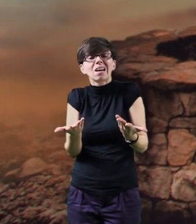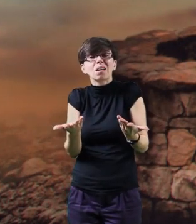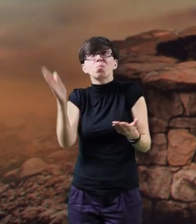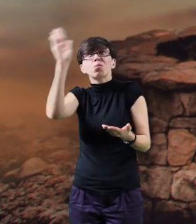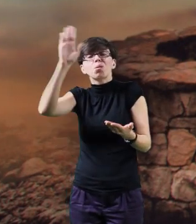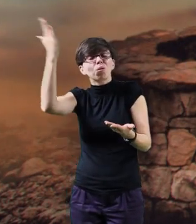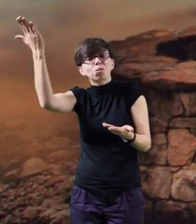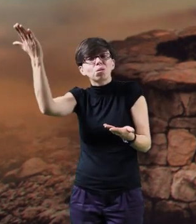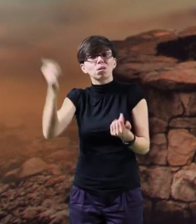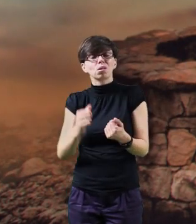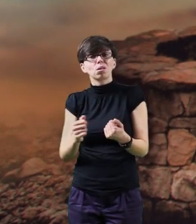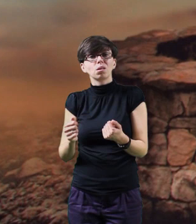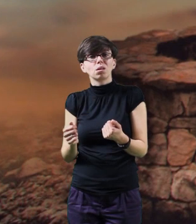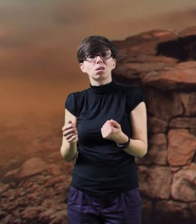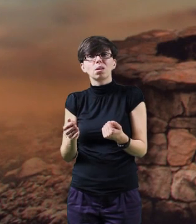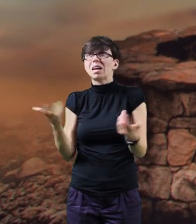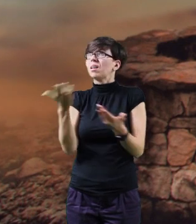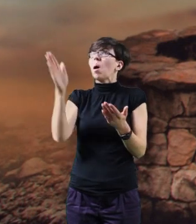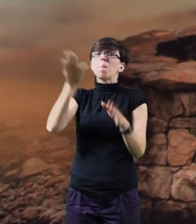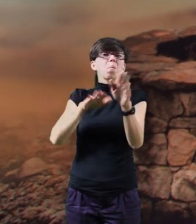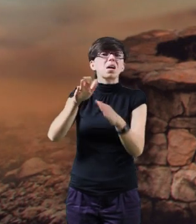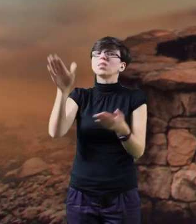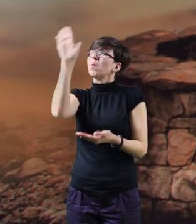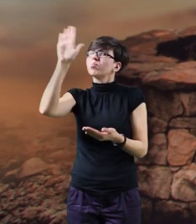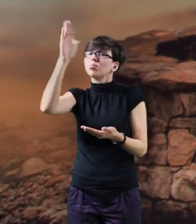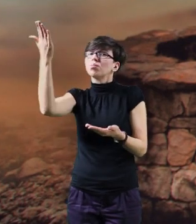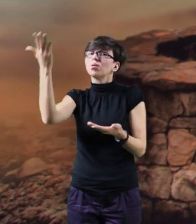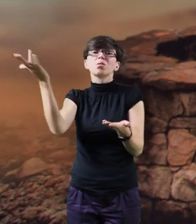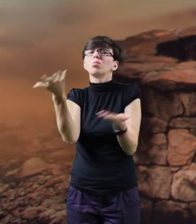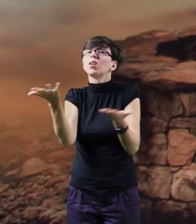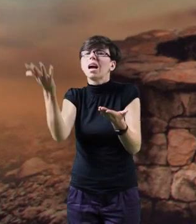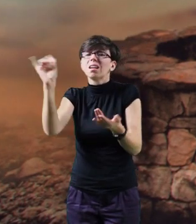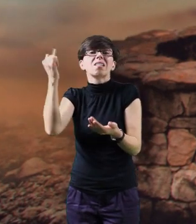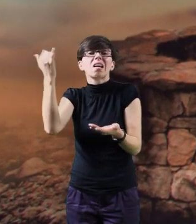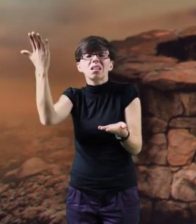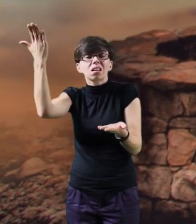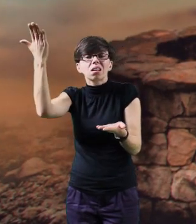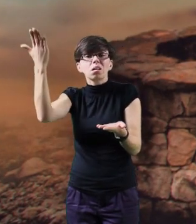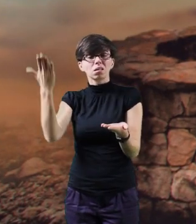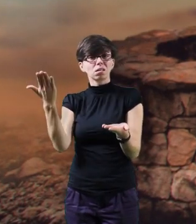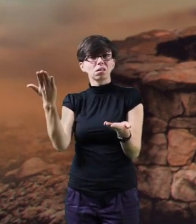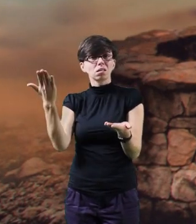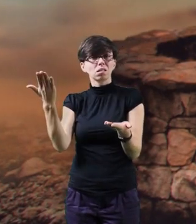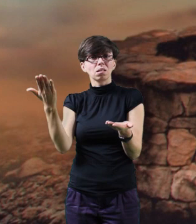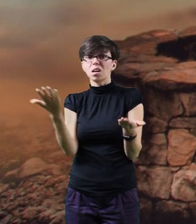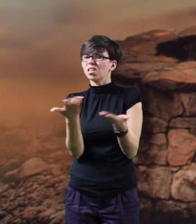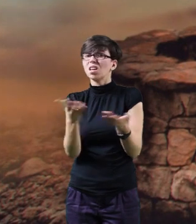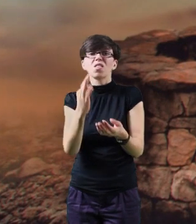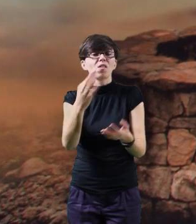ten którego być może znasz ale tak nie do końca kórym miejscu on by się